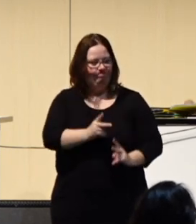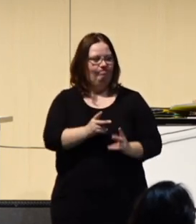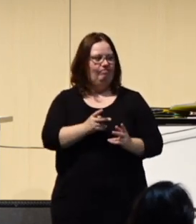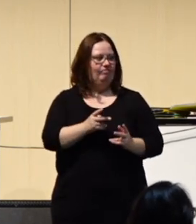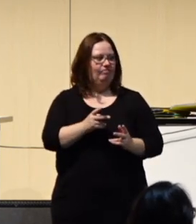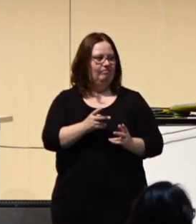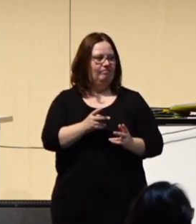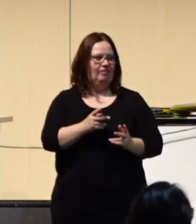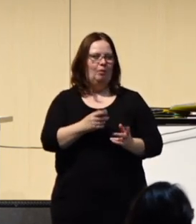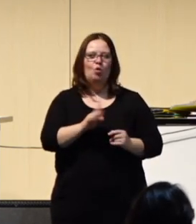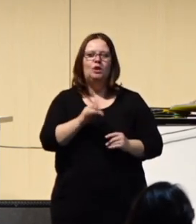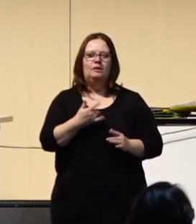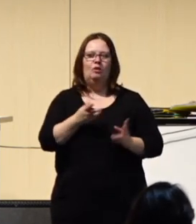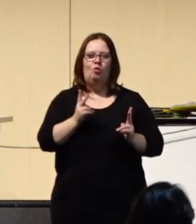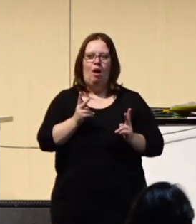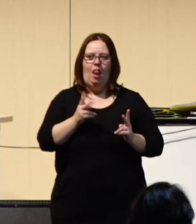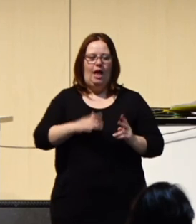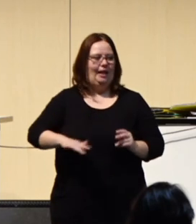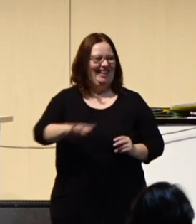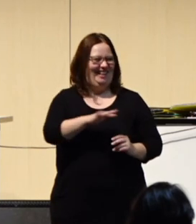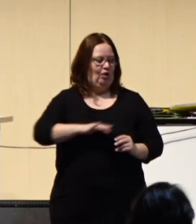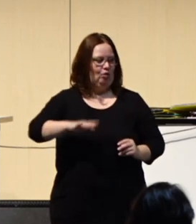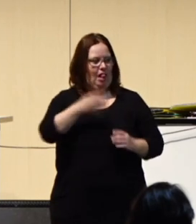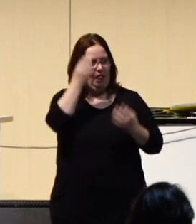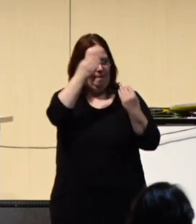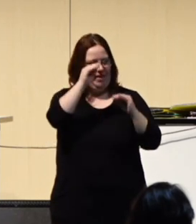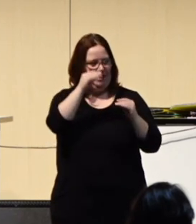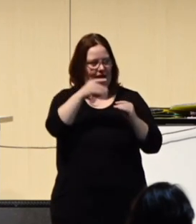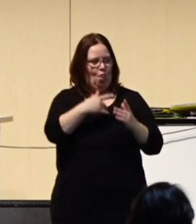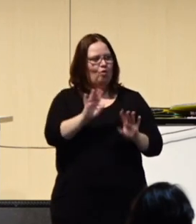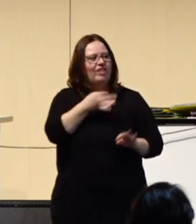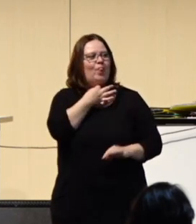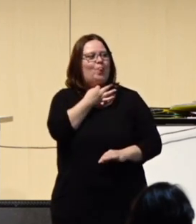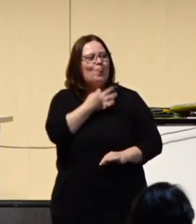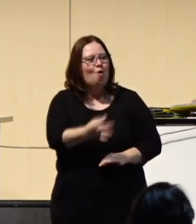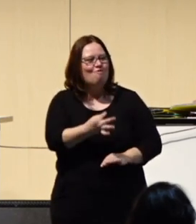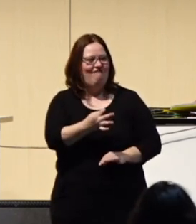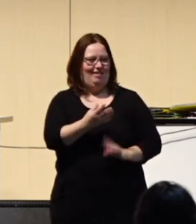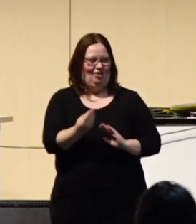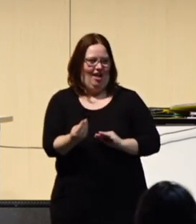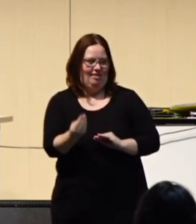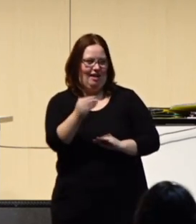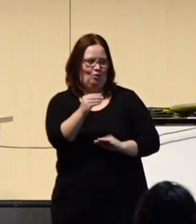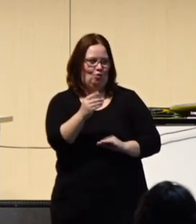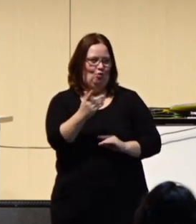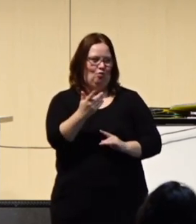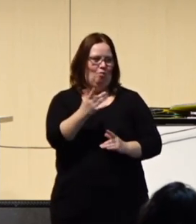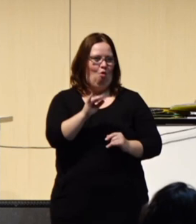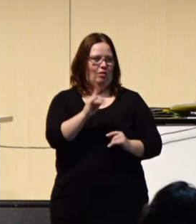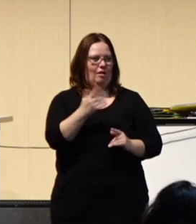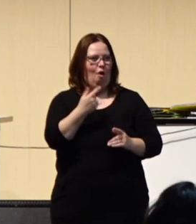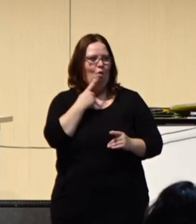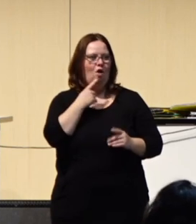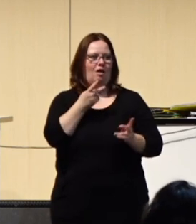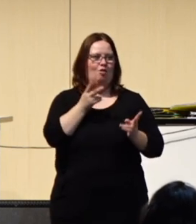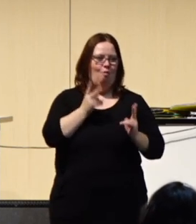außerhalb der sonstigen Regularien, Mitteilungen, Notwendigkeiten ergibt, die Sie in den üblichen